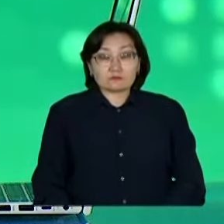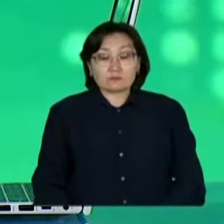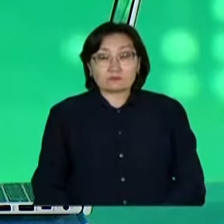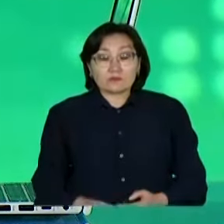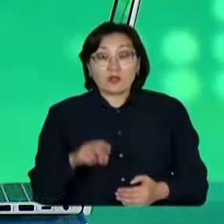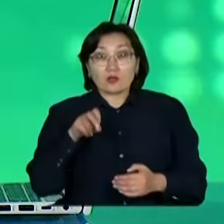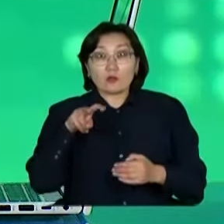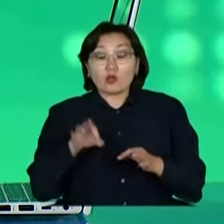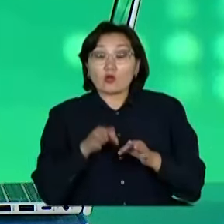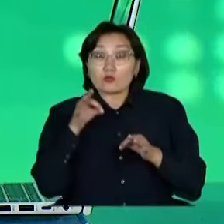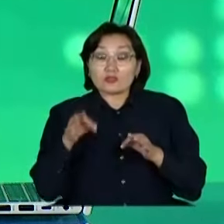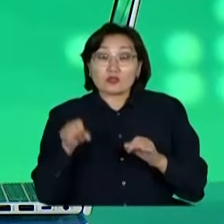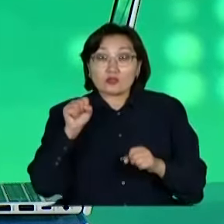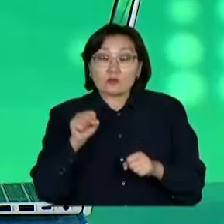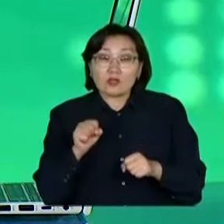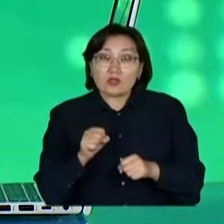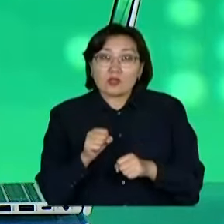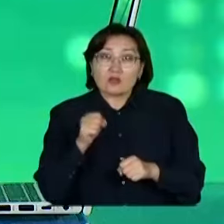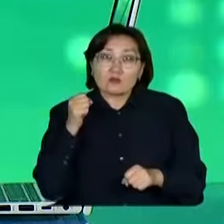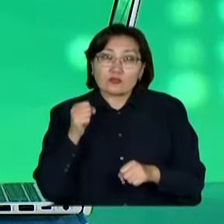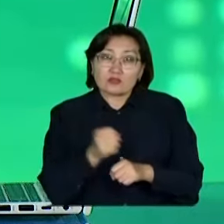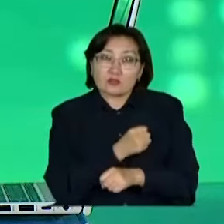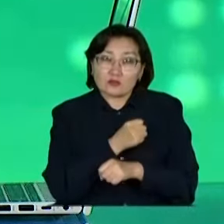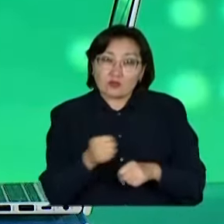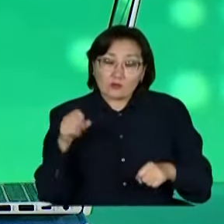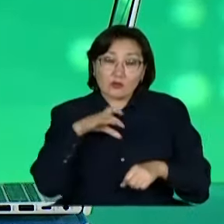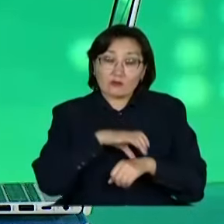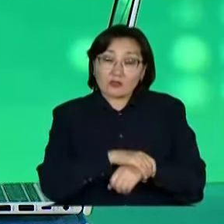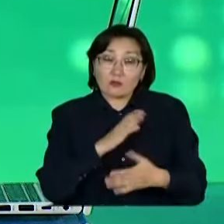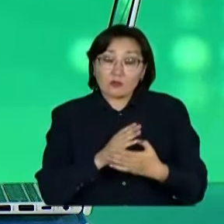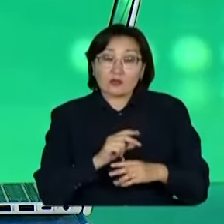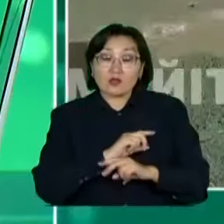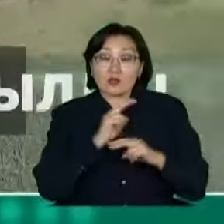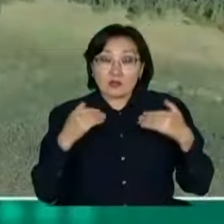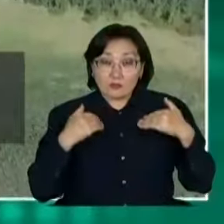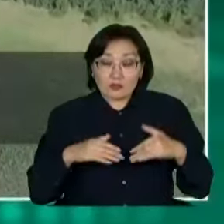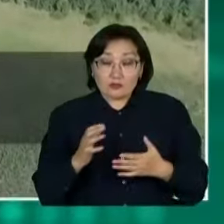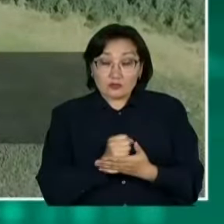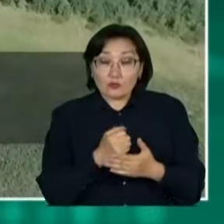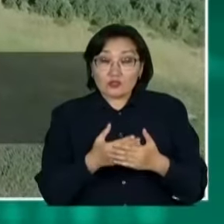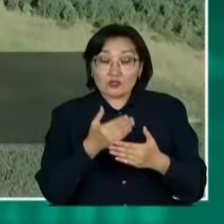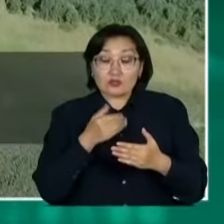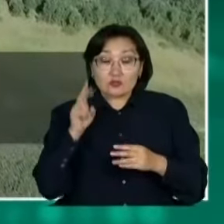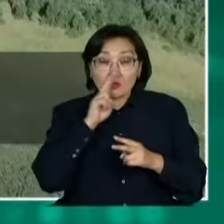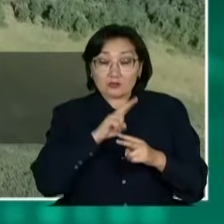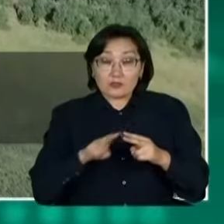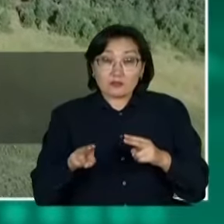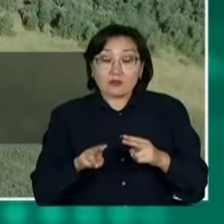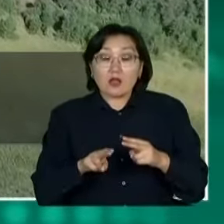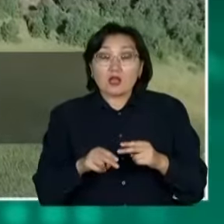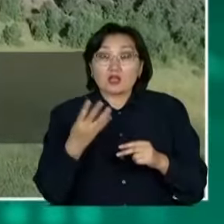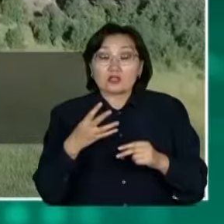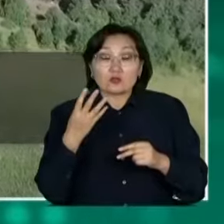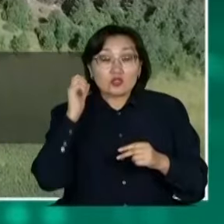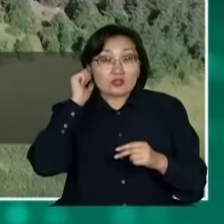Ал Ақмола облысында зорлық-зомбылық белгілері бар ер адамның мәйіті табылды. Белгілі болғандай бұған дейін із-түзсіз жоғалып кеткен